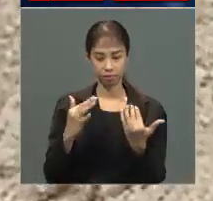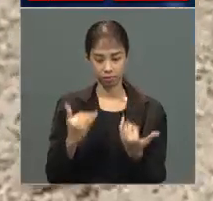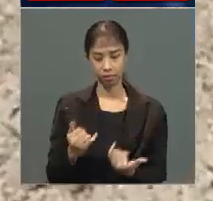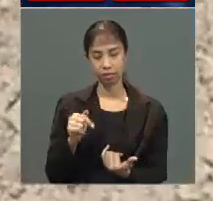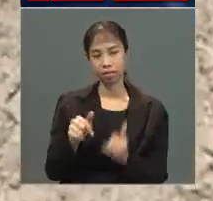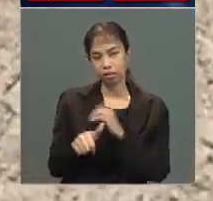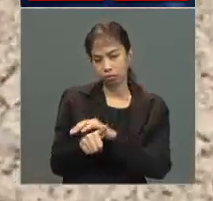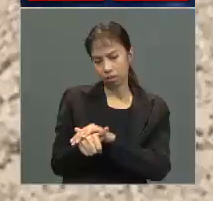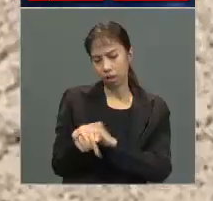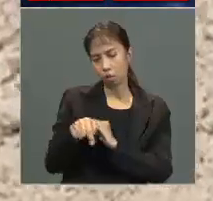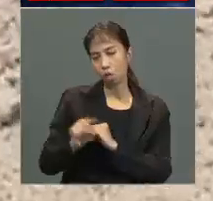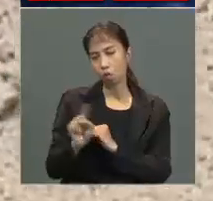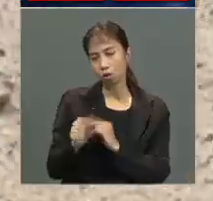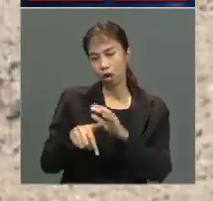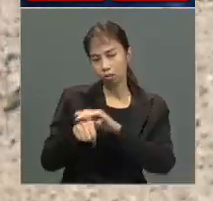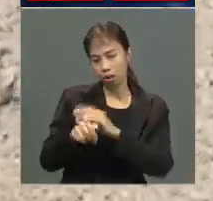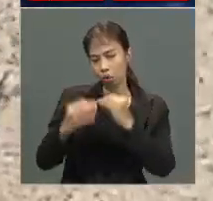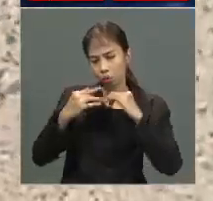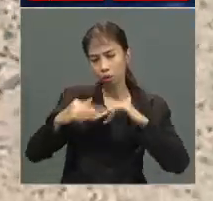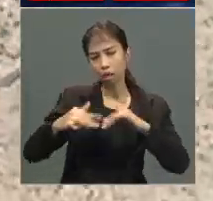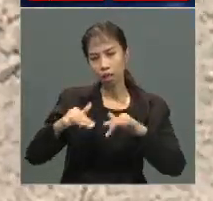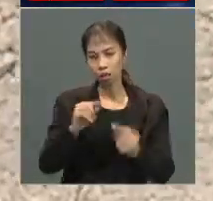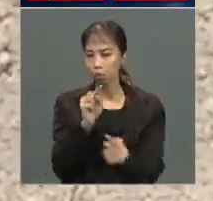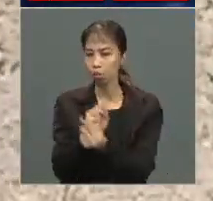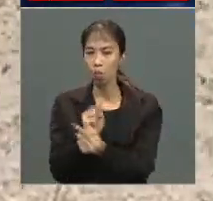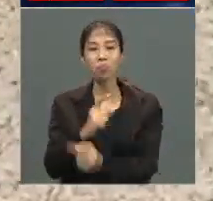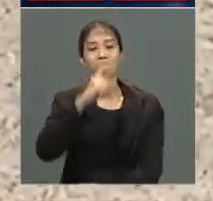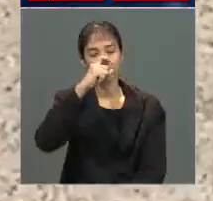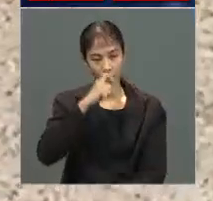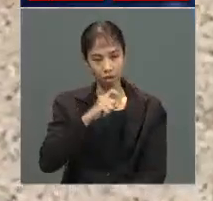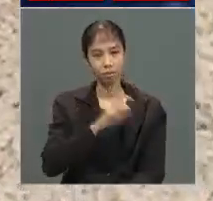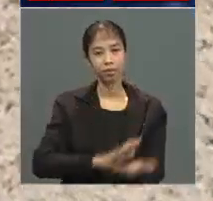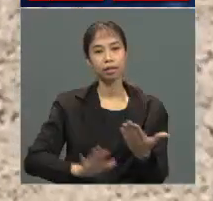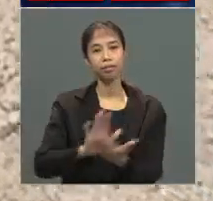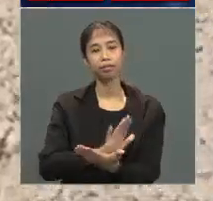และจัดเป็น1ใน4ชนิดของเต่าทะเลที่พบในน่านน้ำไทยค่ะ